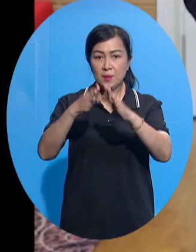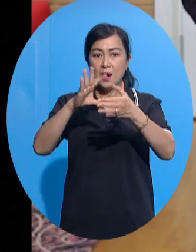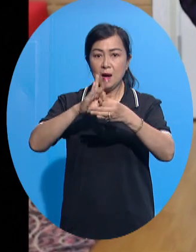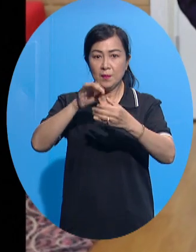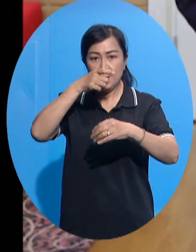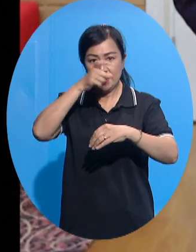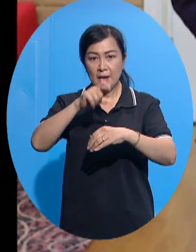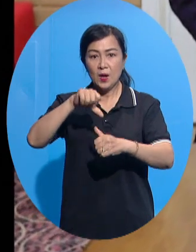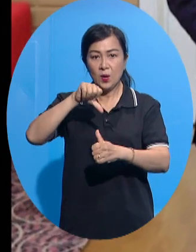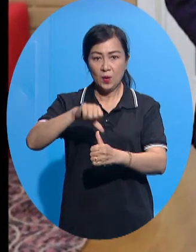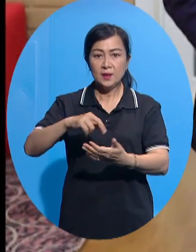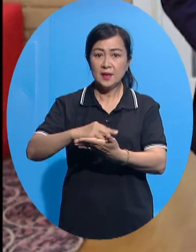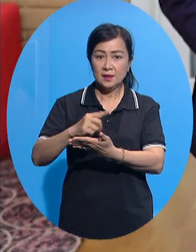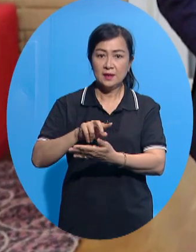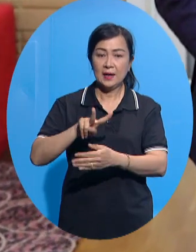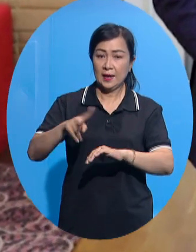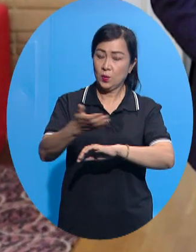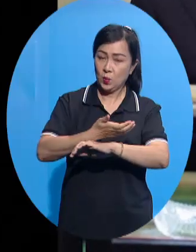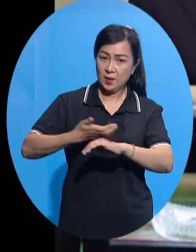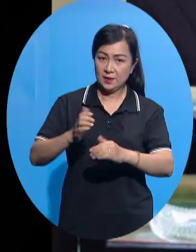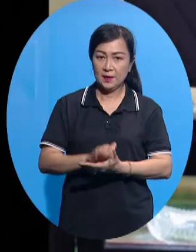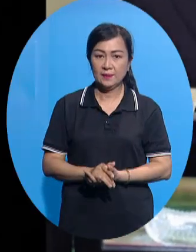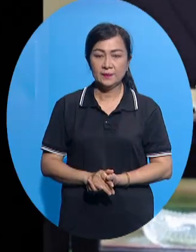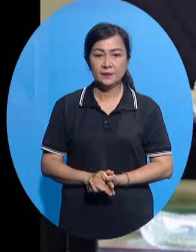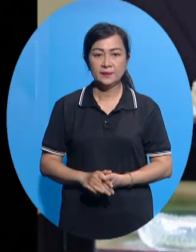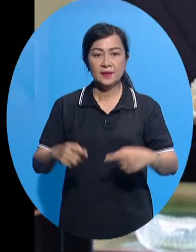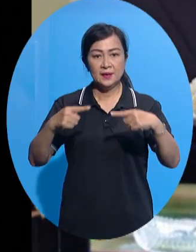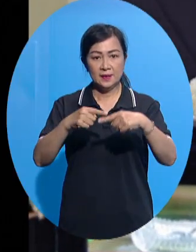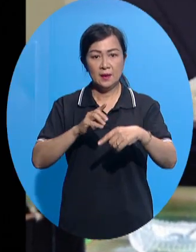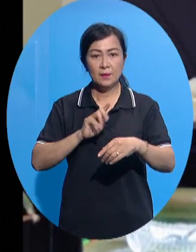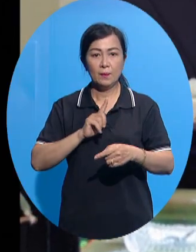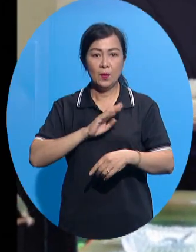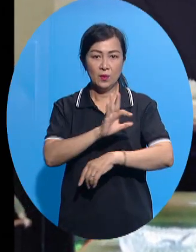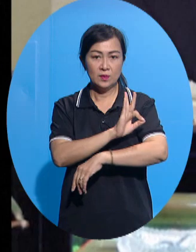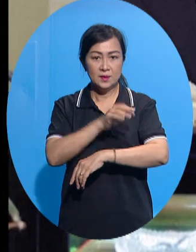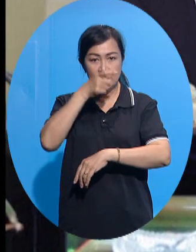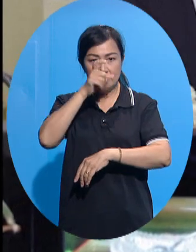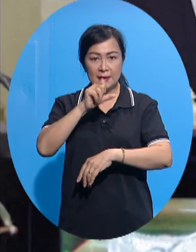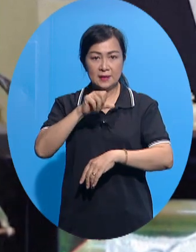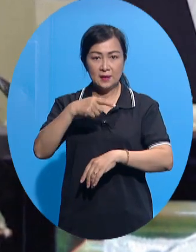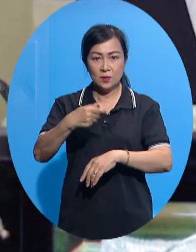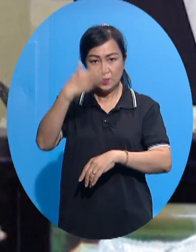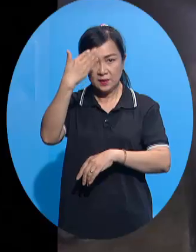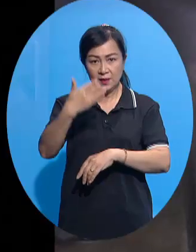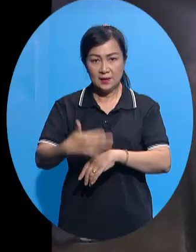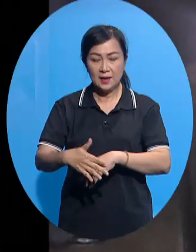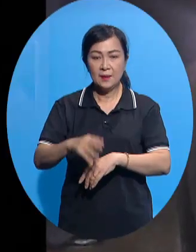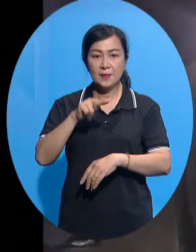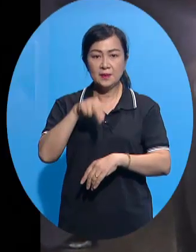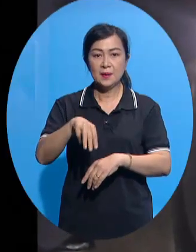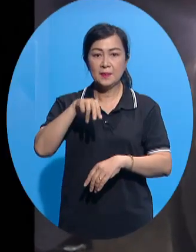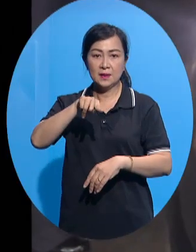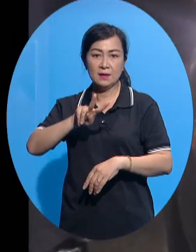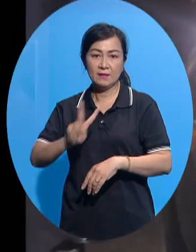hợp tác với Nga theo quan hệ đối tác chiến lược giữa hai nước chuyển thăm của cự Bộ trưởng Quốc phòng Nga soig diễn ra trong bối cảnh bình dưỡng và